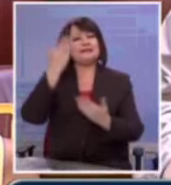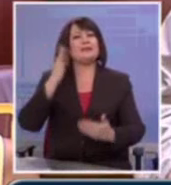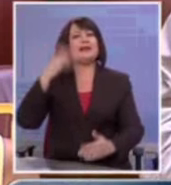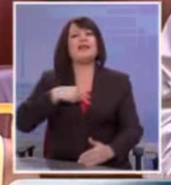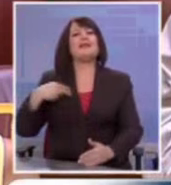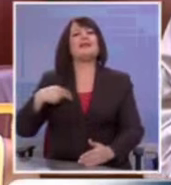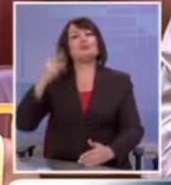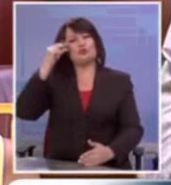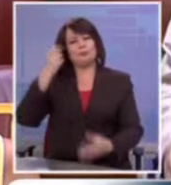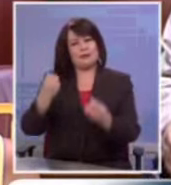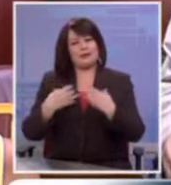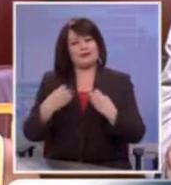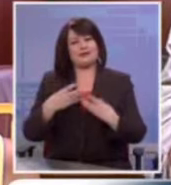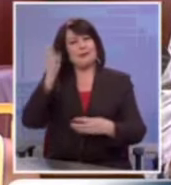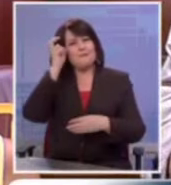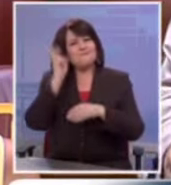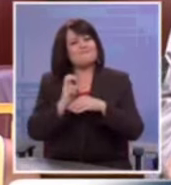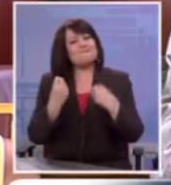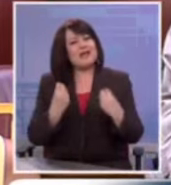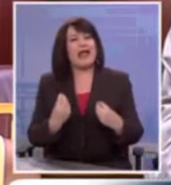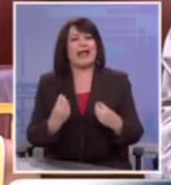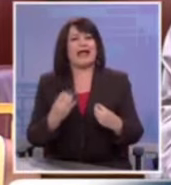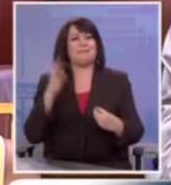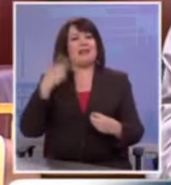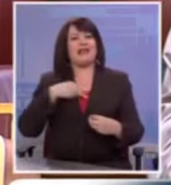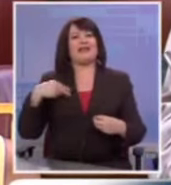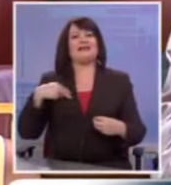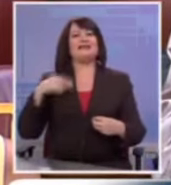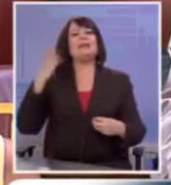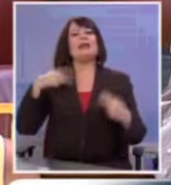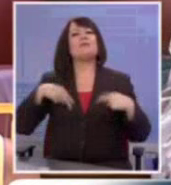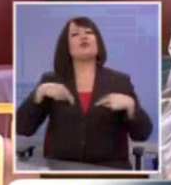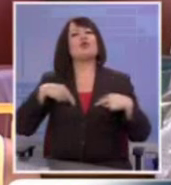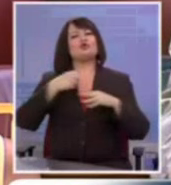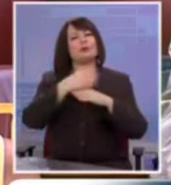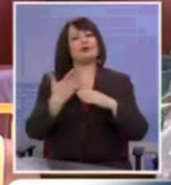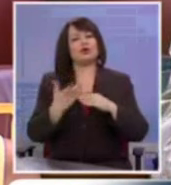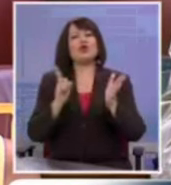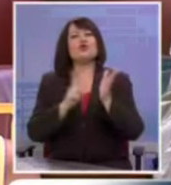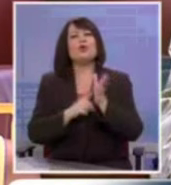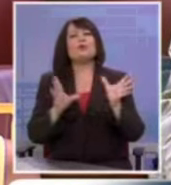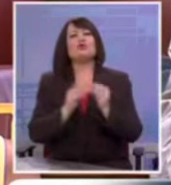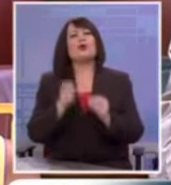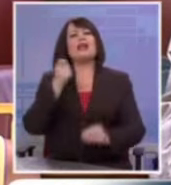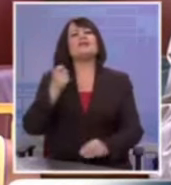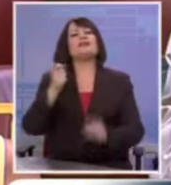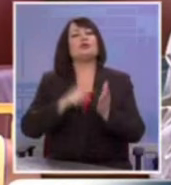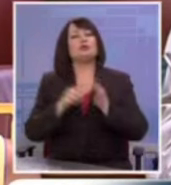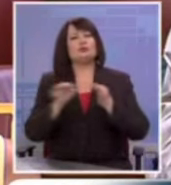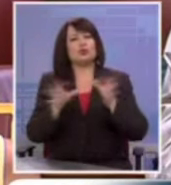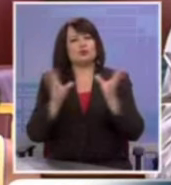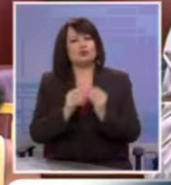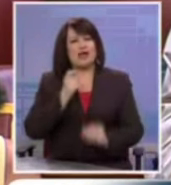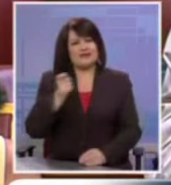στο Πανεπιστήμιο και έχω καλές αναμνήσεις από εκείνη την περίοδο. Ο νόμος του κύριου Γιαννίτση για το ασφαλιστικό, το νομοσχέδιο, το